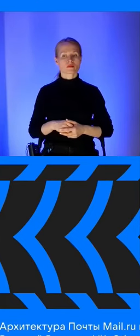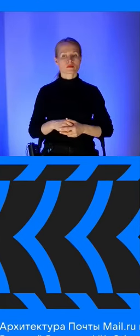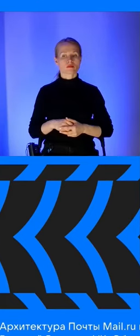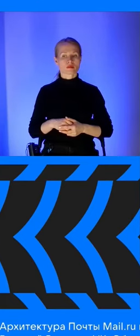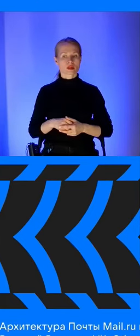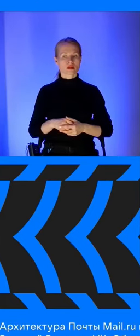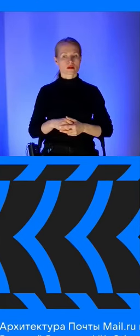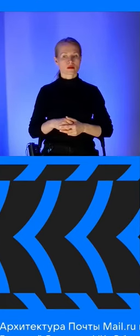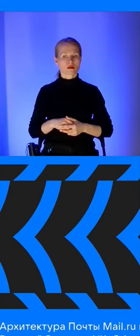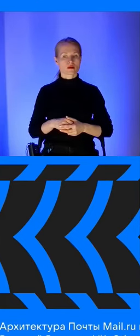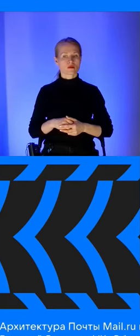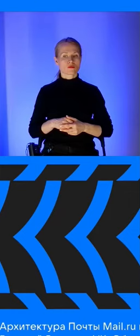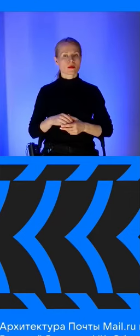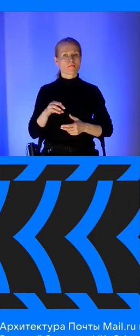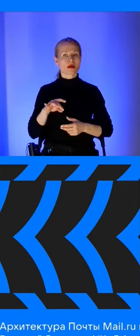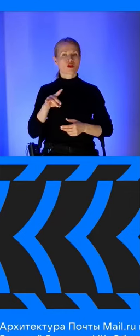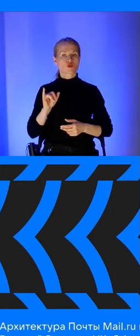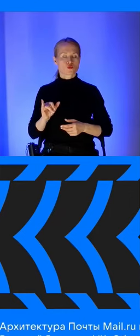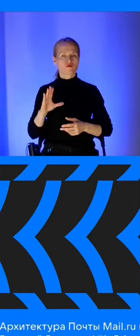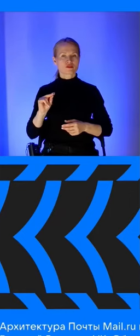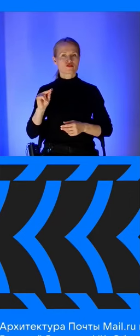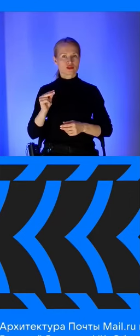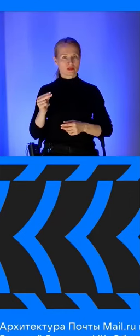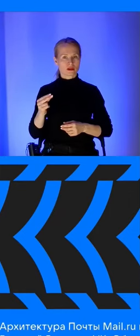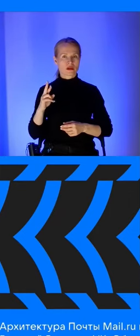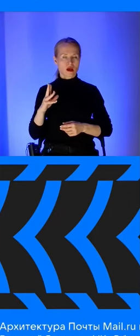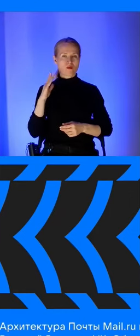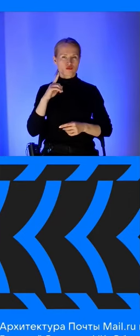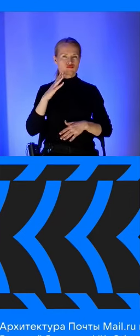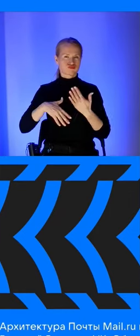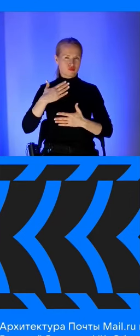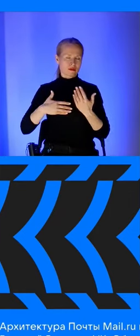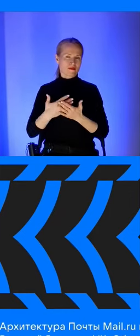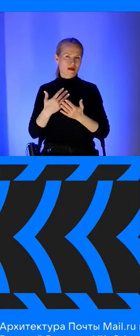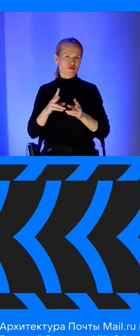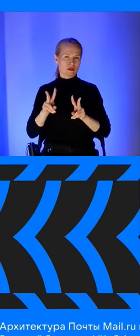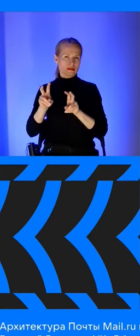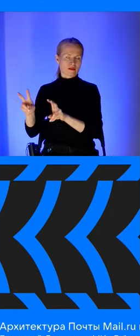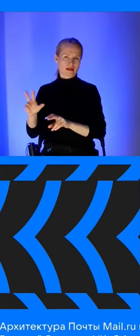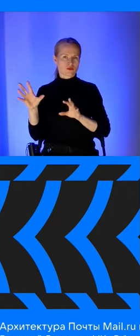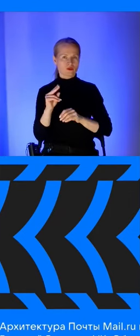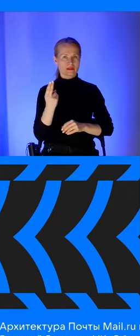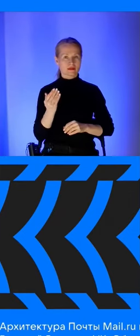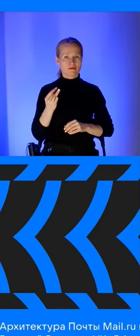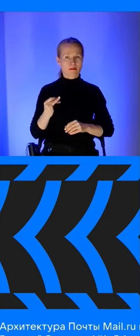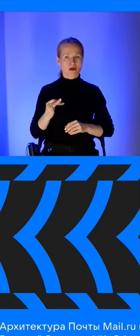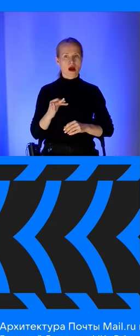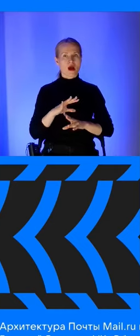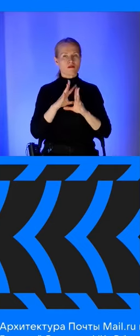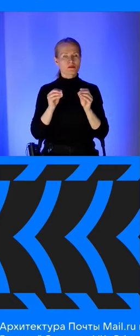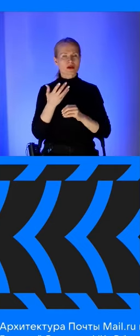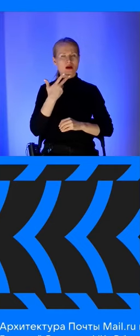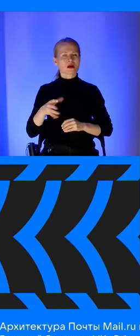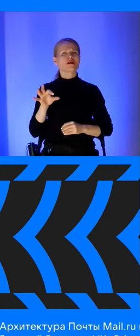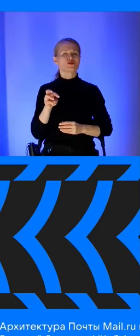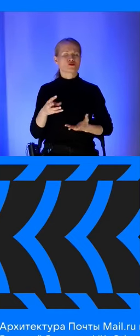называется «Архитектура Mail.ru в числах». Я, скорее всего, буду путать и называть их цифрами. Про что доклад? Доклад